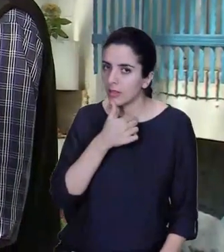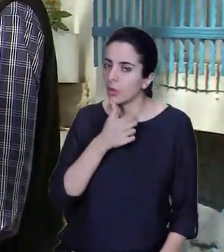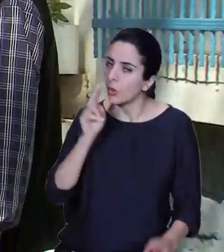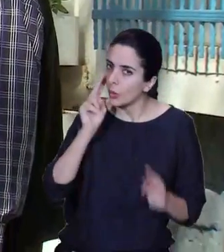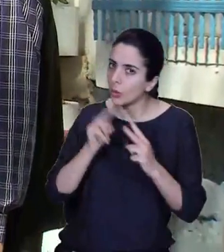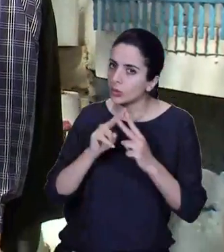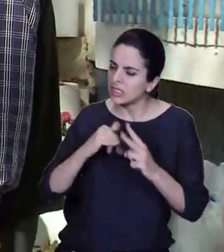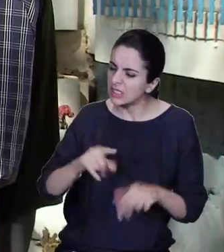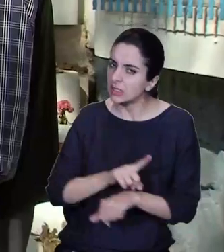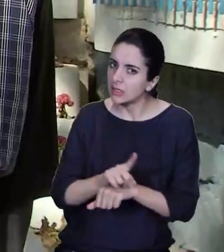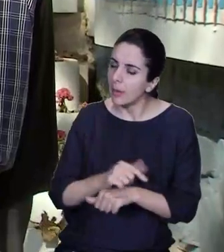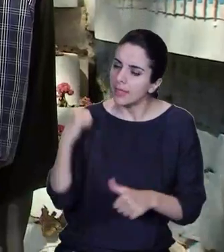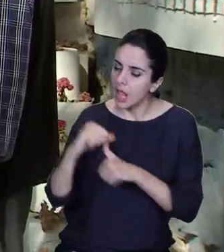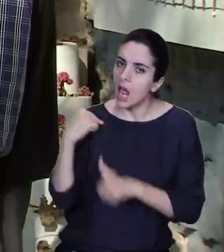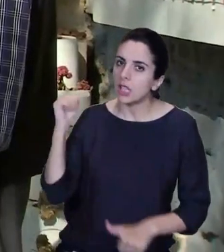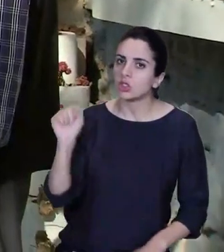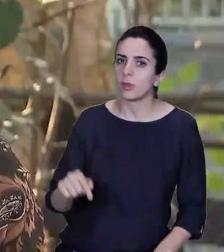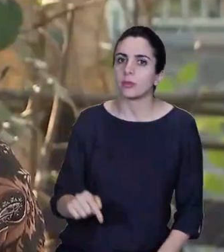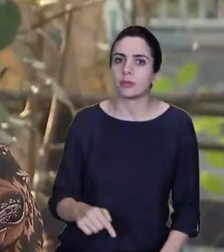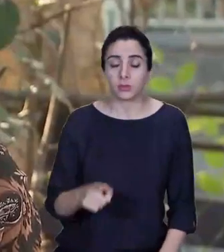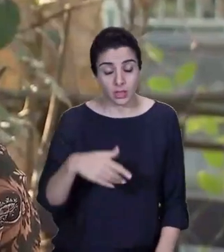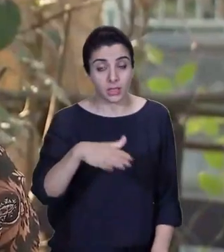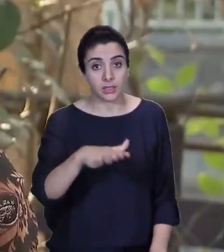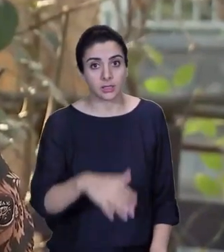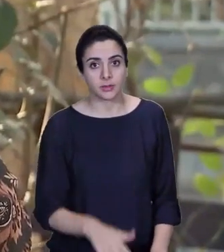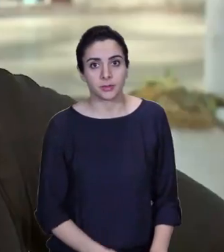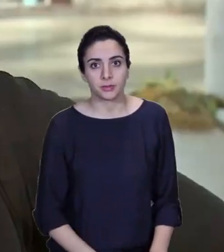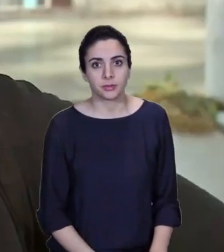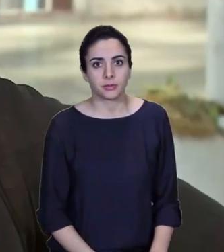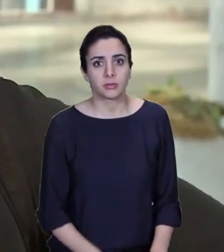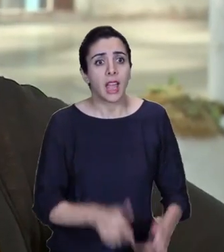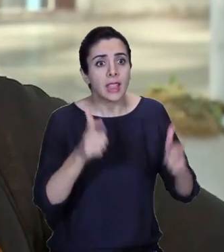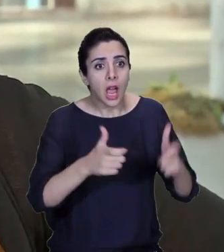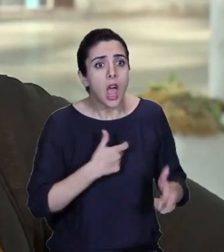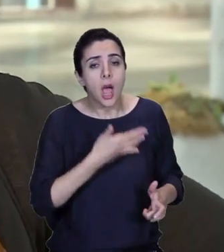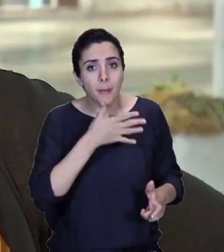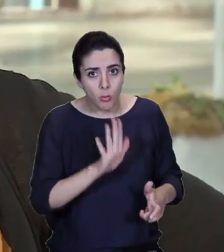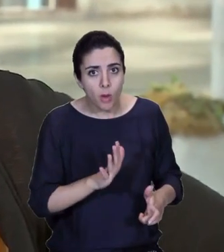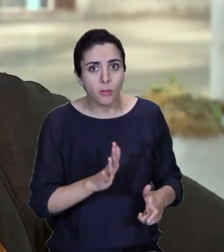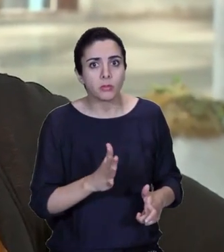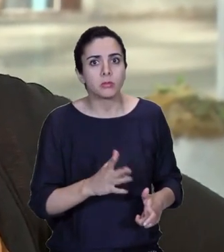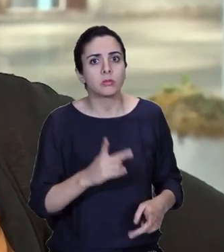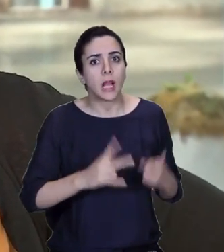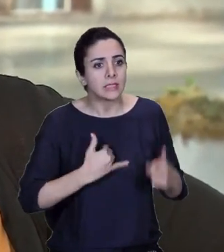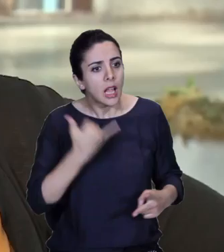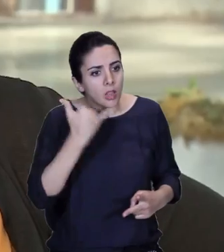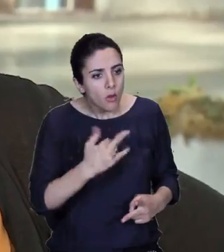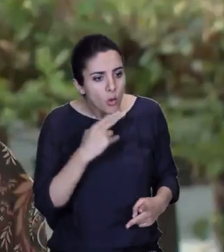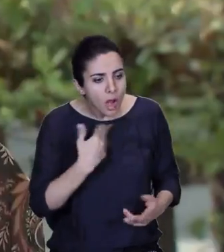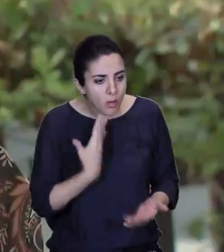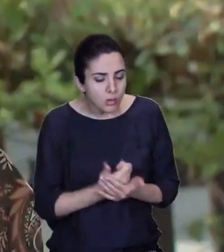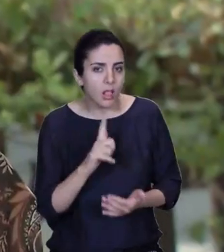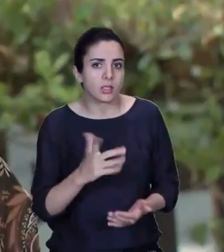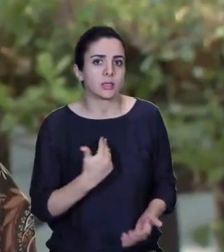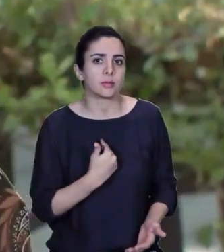Hadi görüşürüz. En kısa zamanda yine geleceğim ben. Al şunu. Telefon. Yerini yurdunu bilmiyoruz. Bari numaram olsun elimizde.